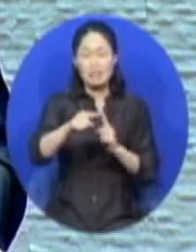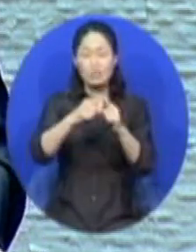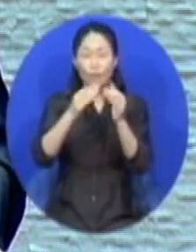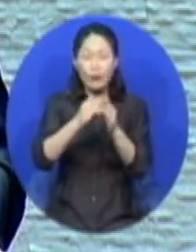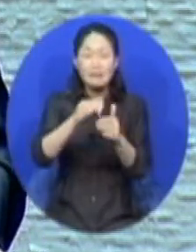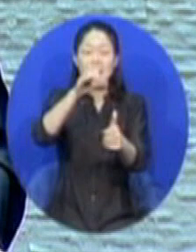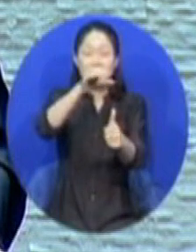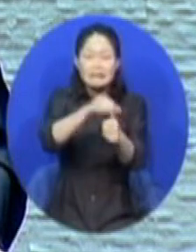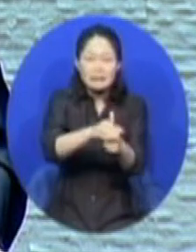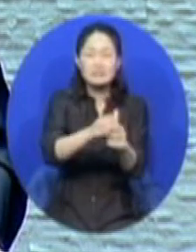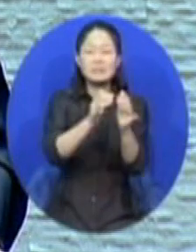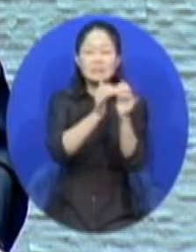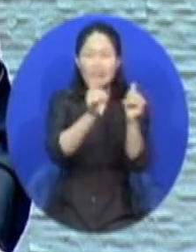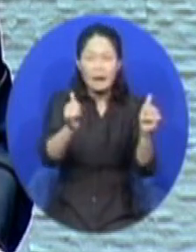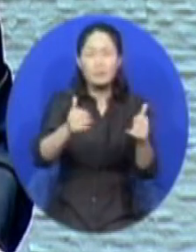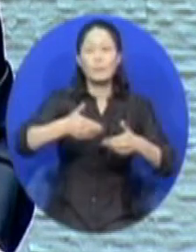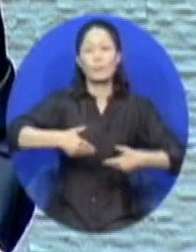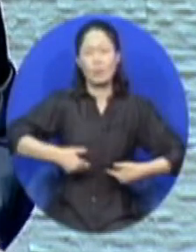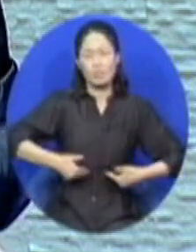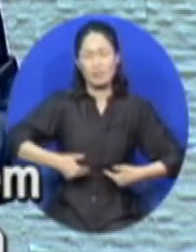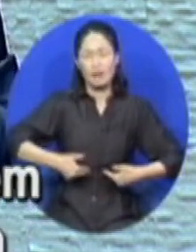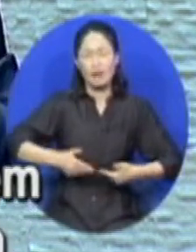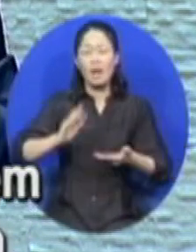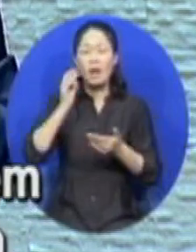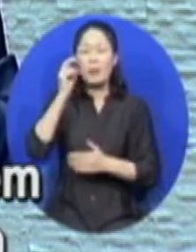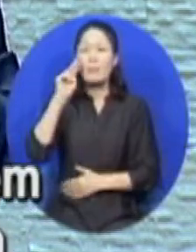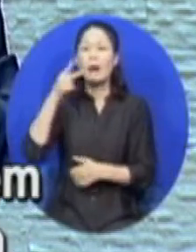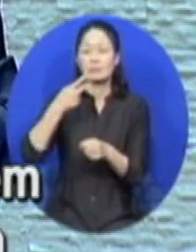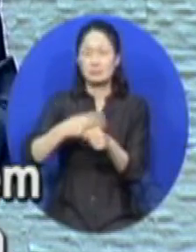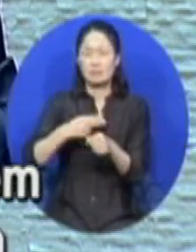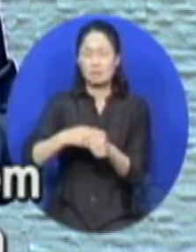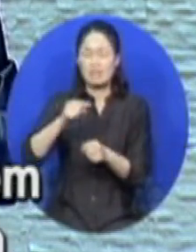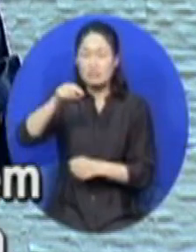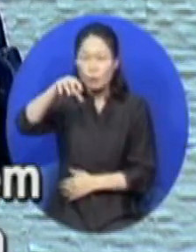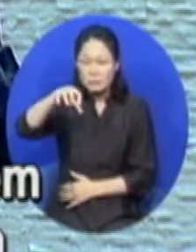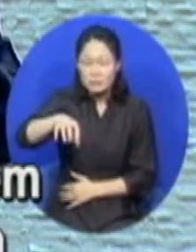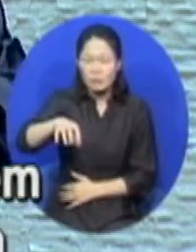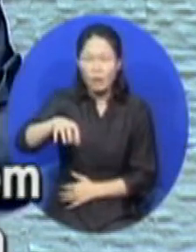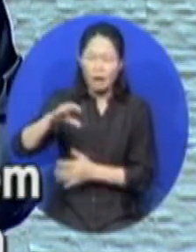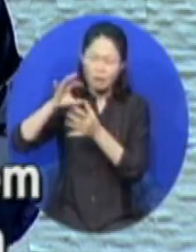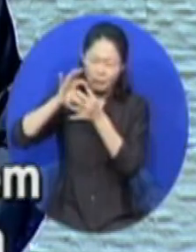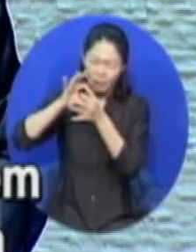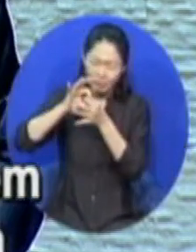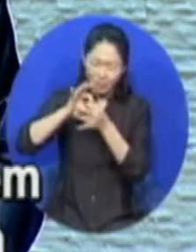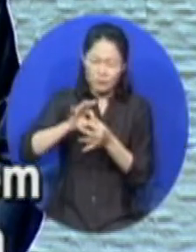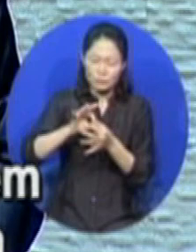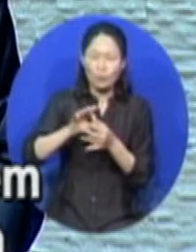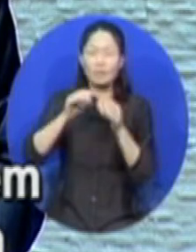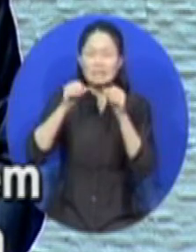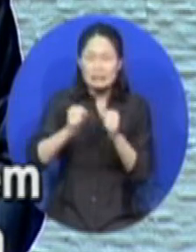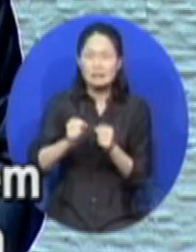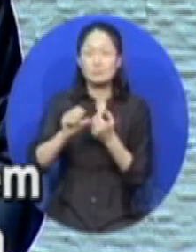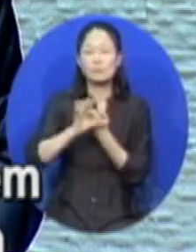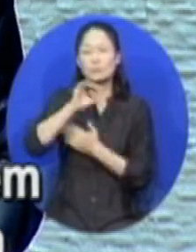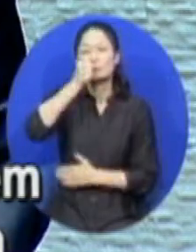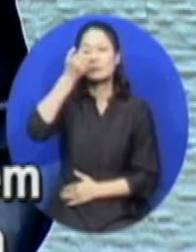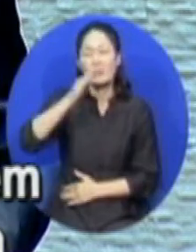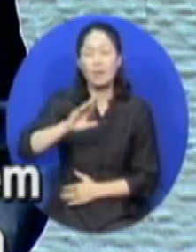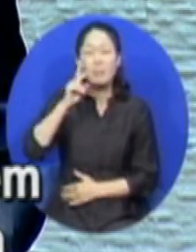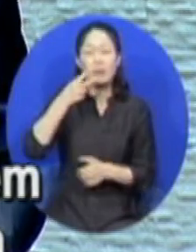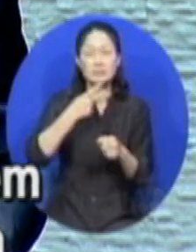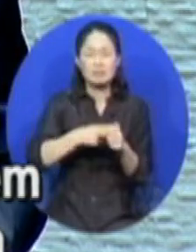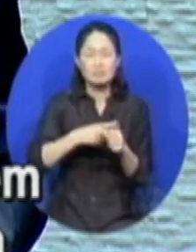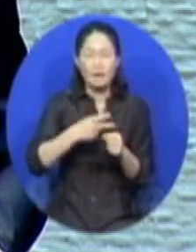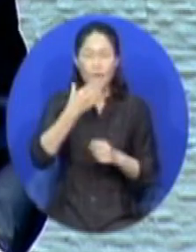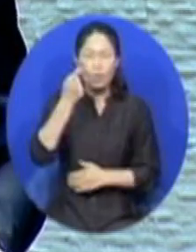책임질 사람이 필요합니다 사도 바울이 인 그곳에서 계속 계시면 좋겠지만 사도 바울이